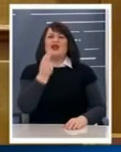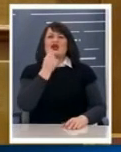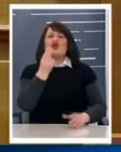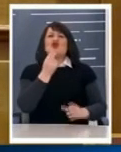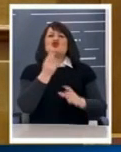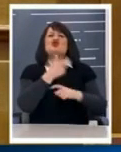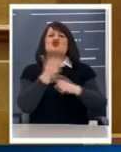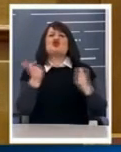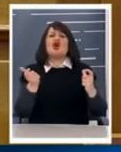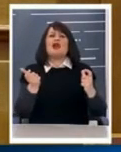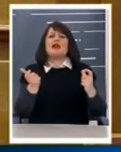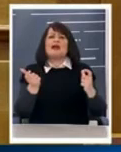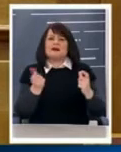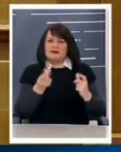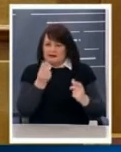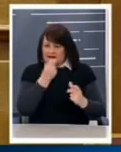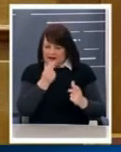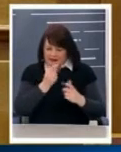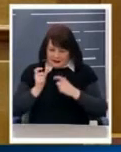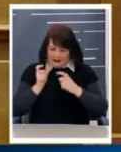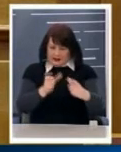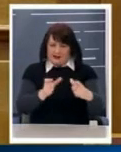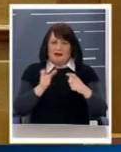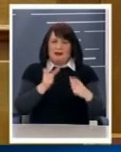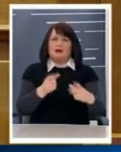σχολεία.